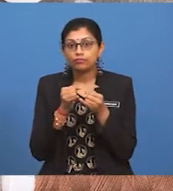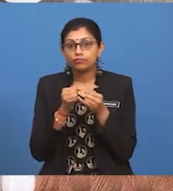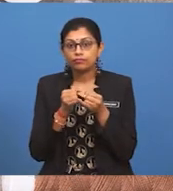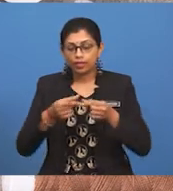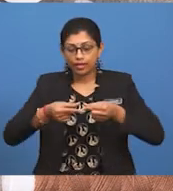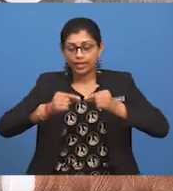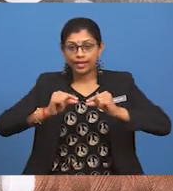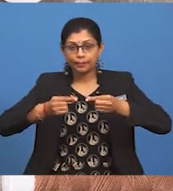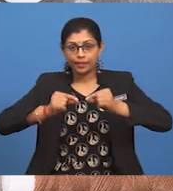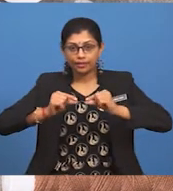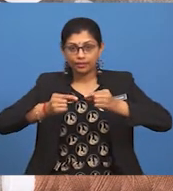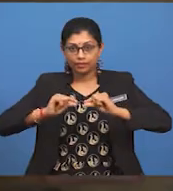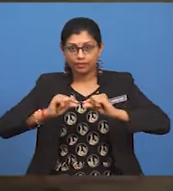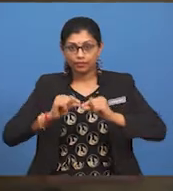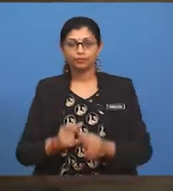kelepek melengkung.